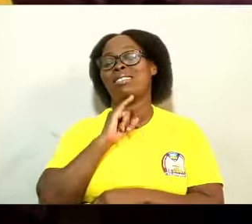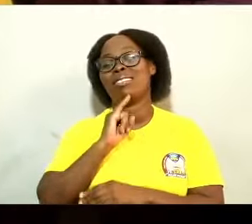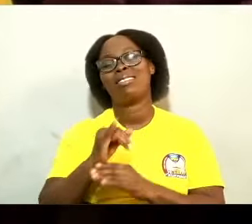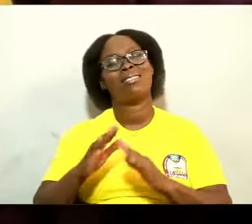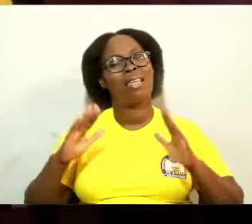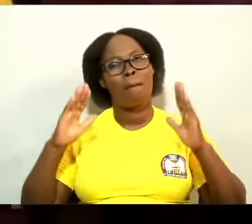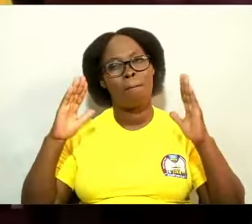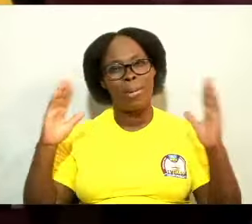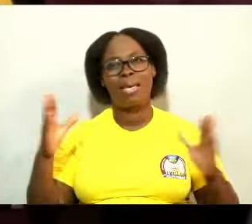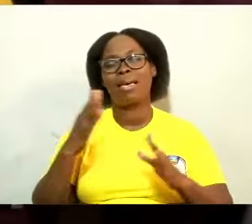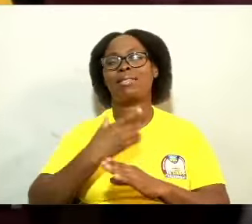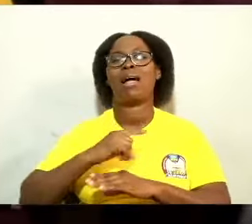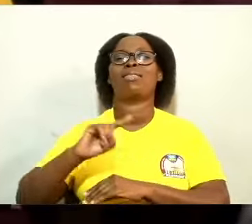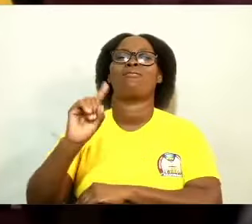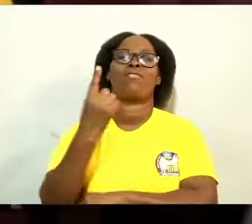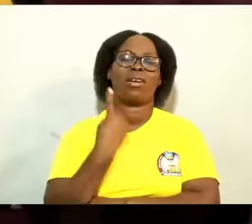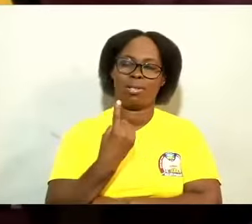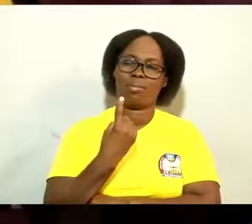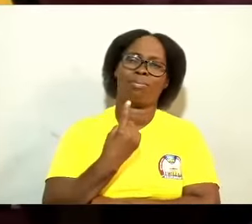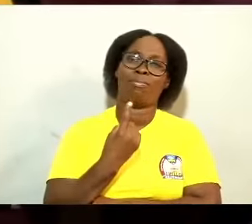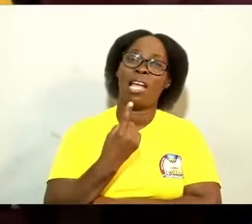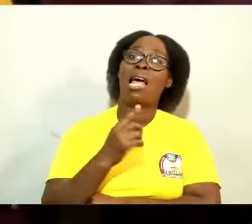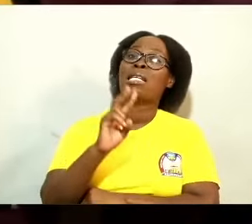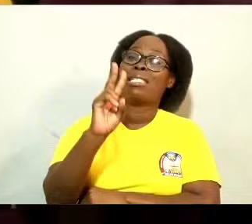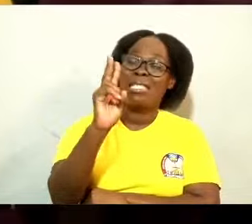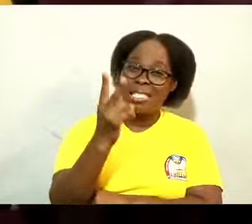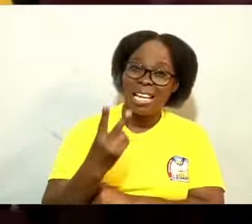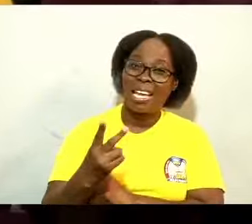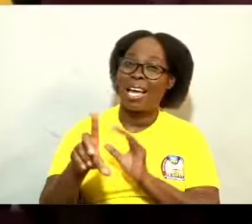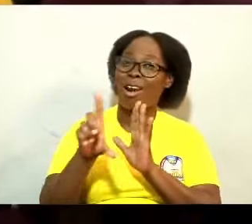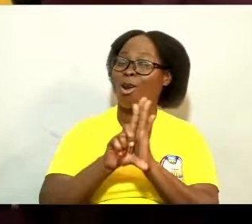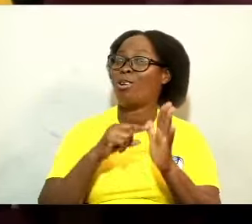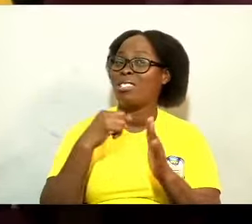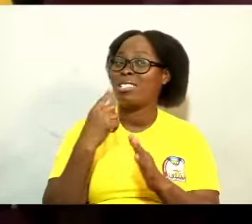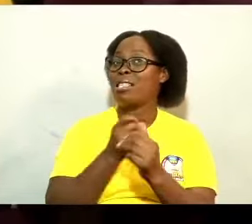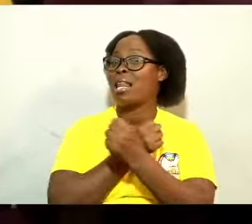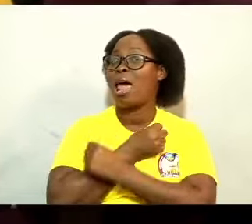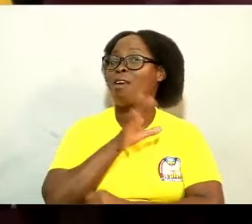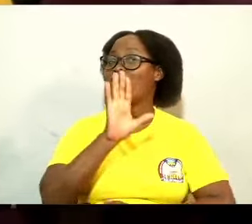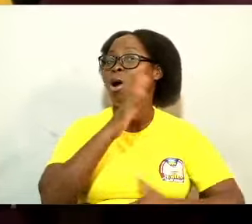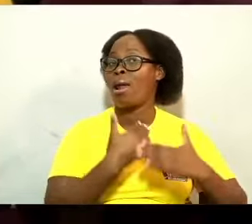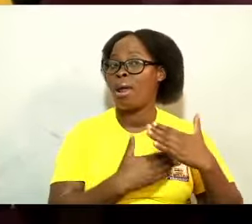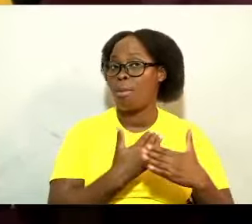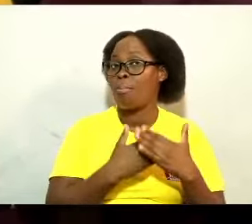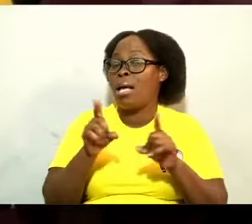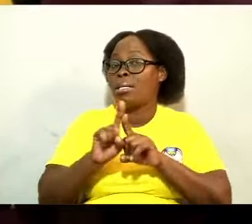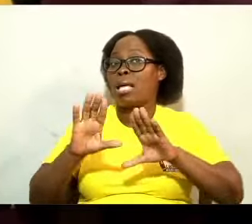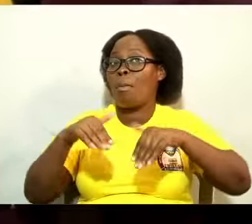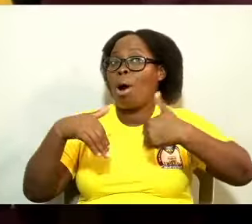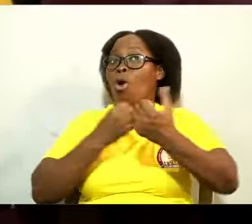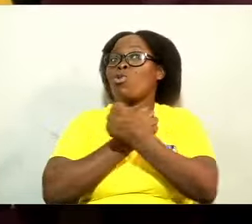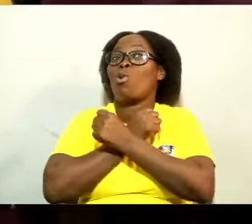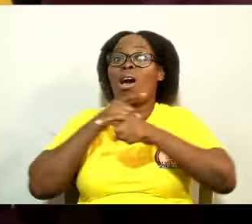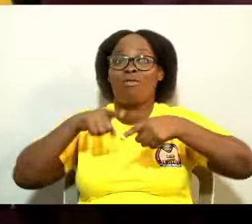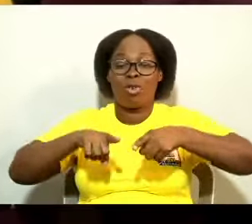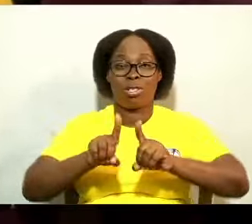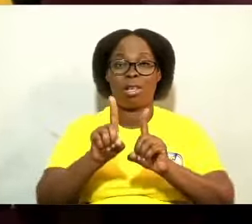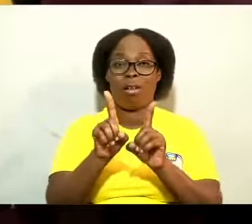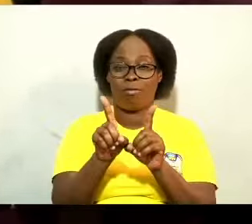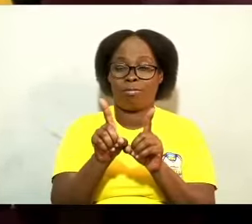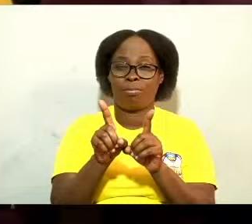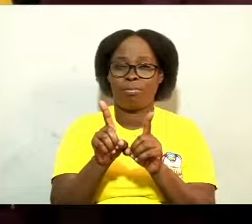kwanza tena iliyo kuu. Ya pili, mpende jirani yako kama nafsi